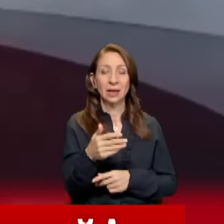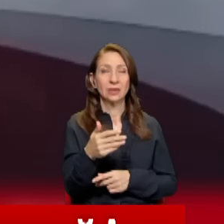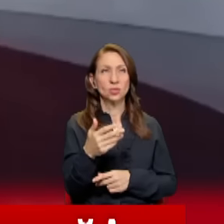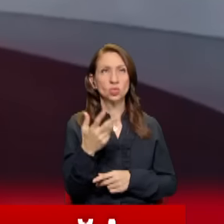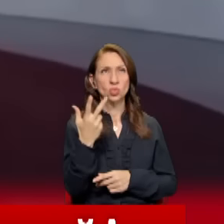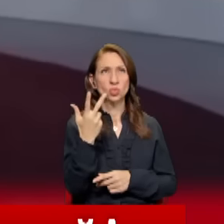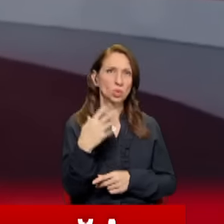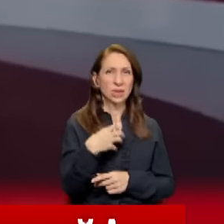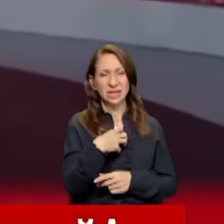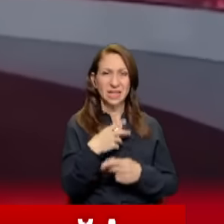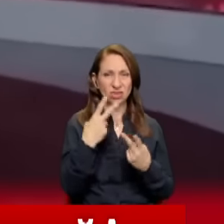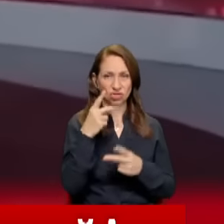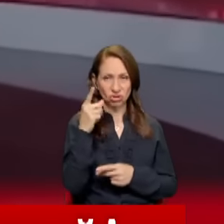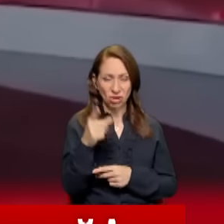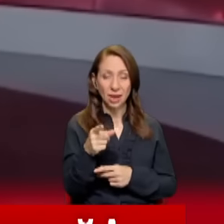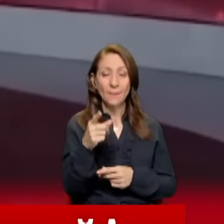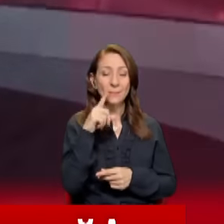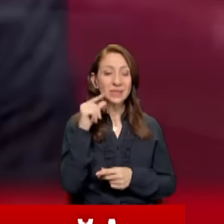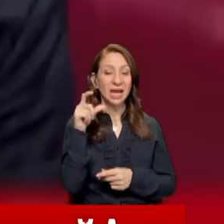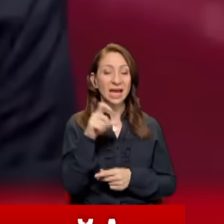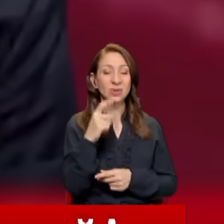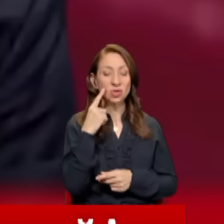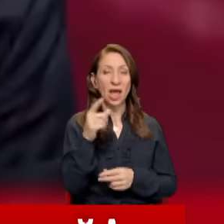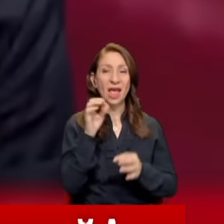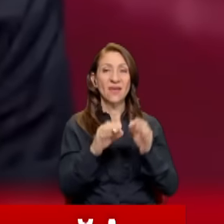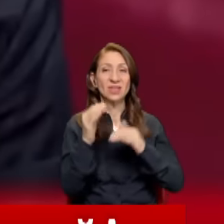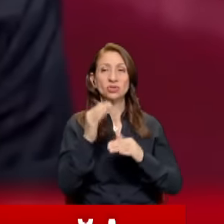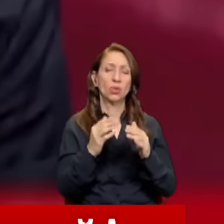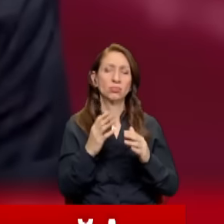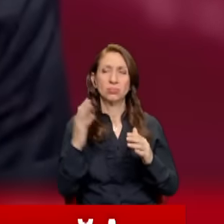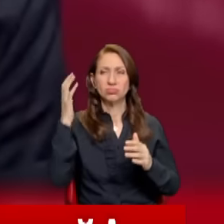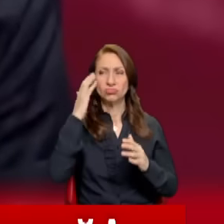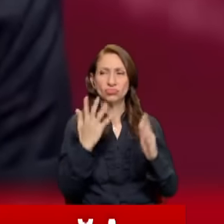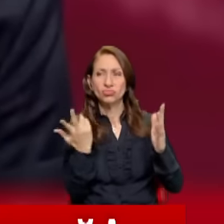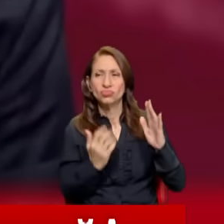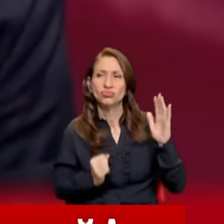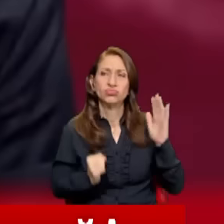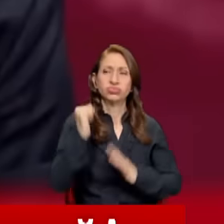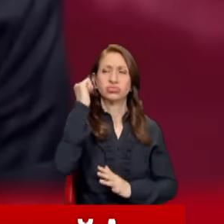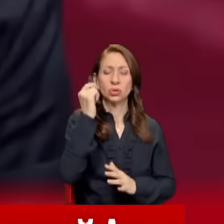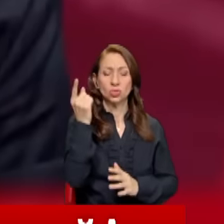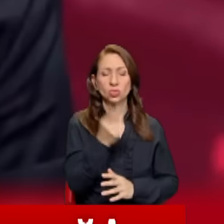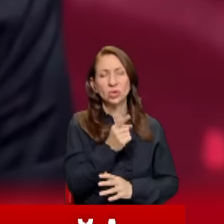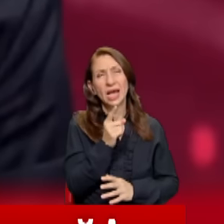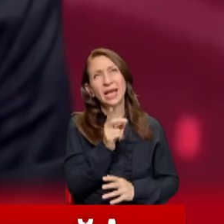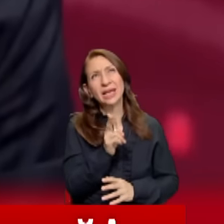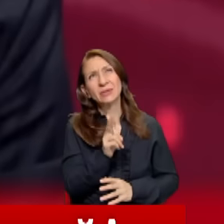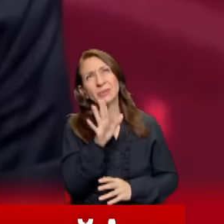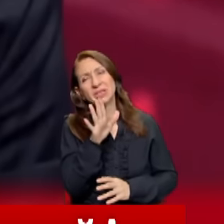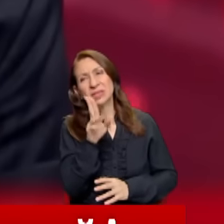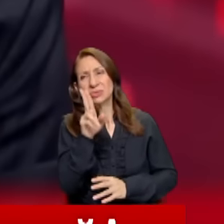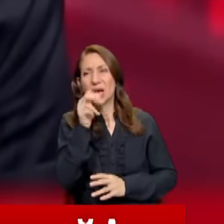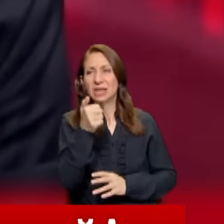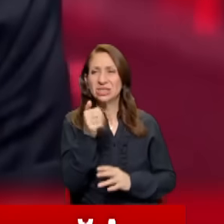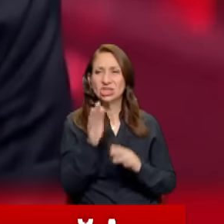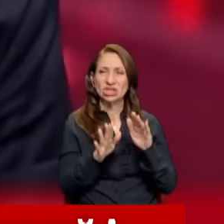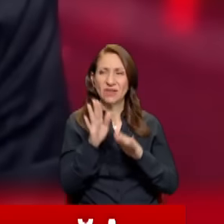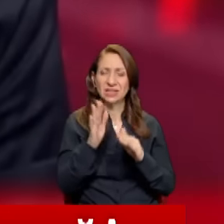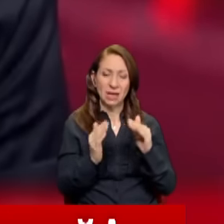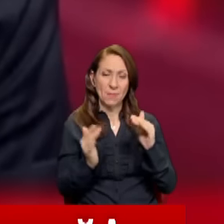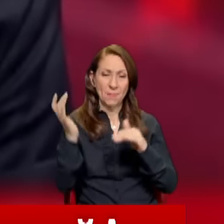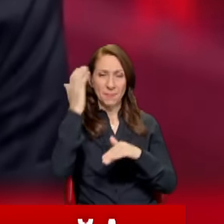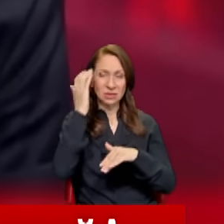3 Haziran'da açıklanacak Mayıs ayında dedi enflasyon zirveyi bulacak dedi % 75 76 civarında